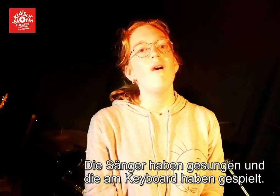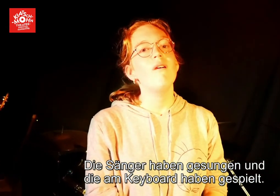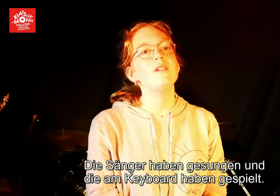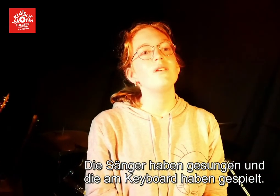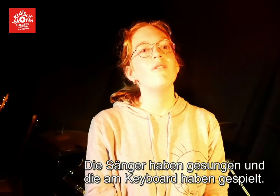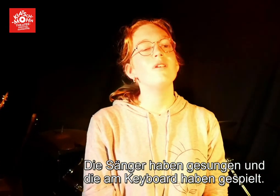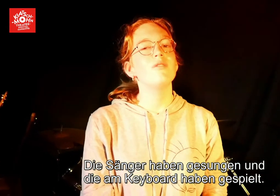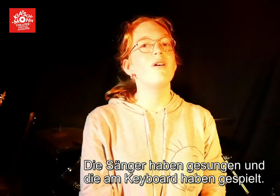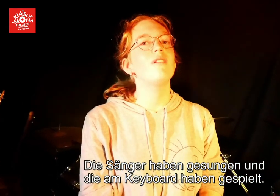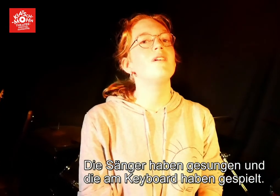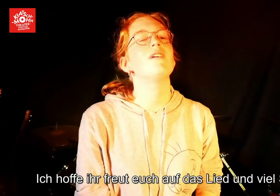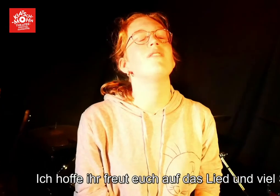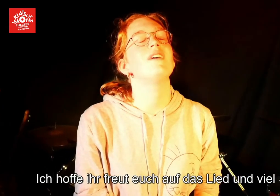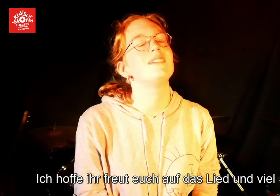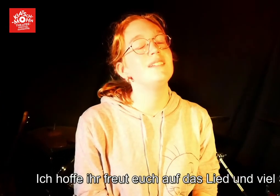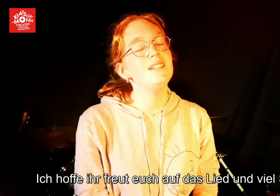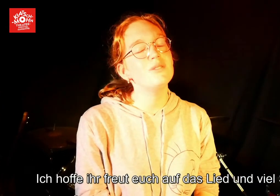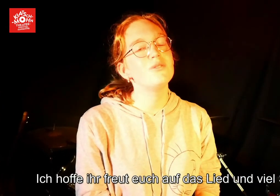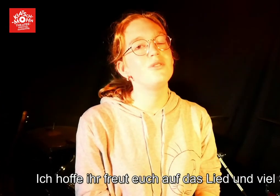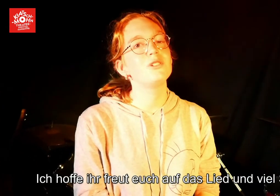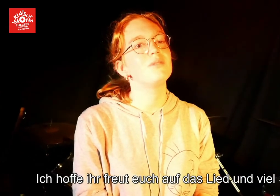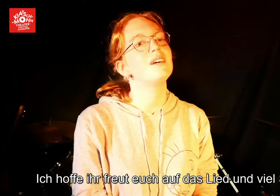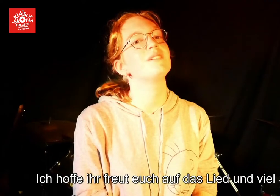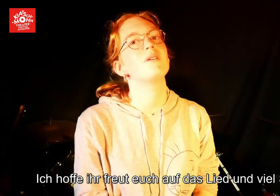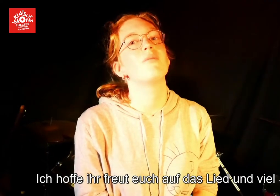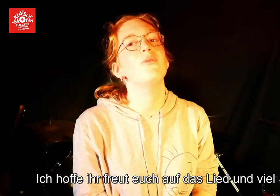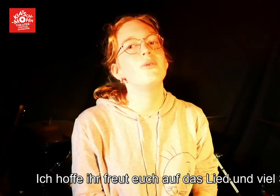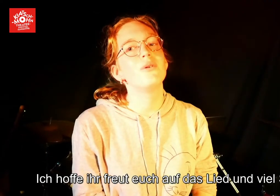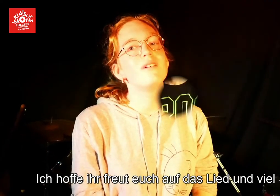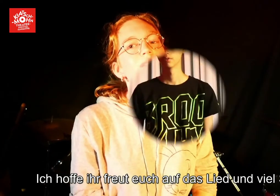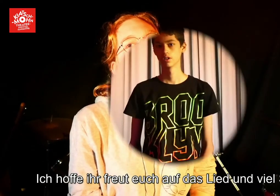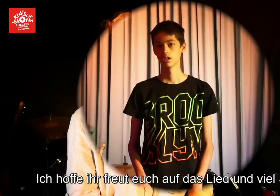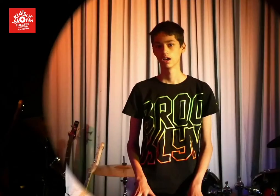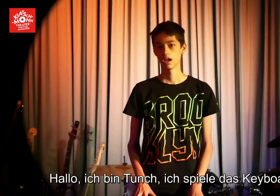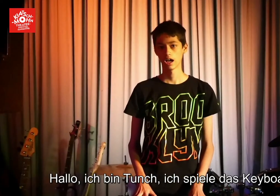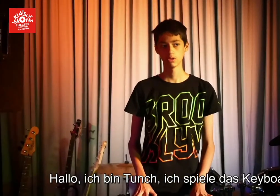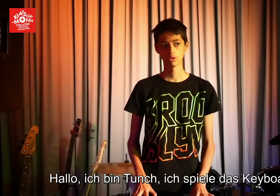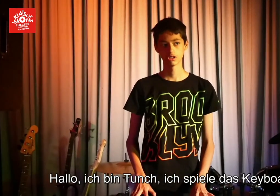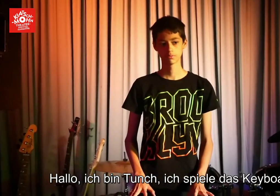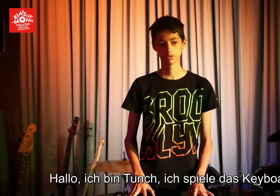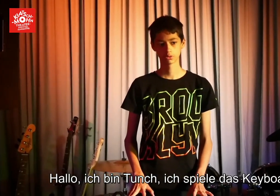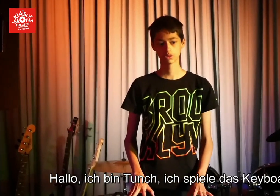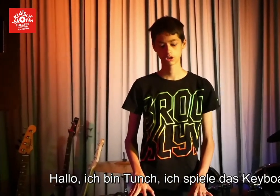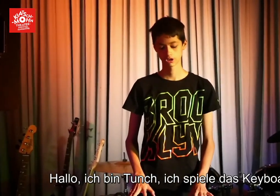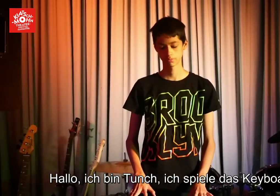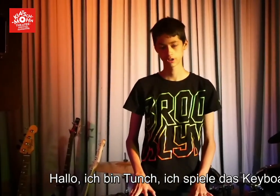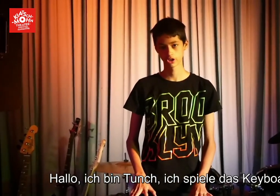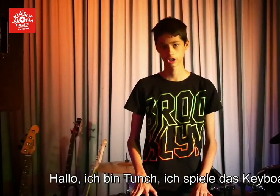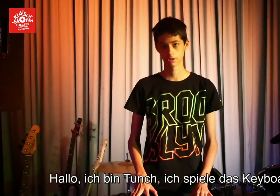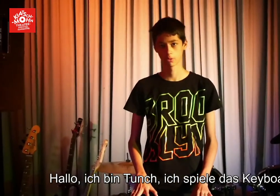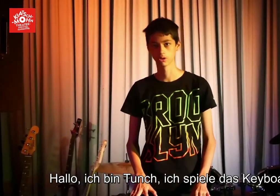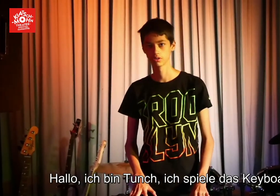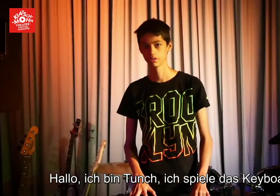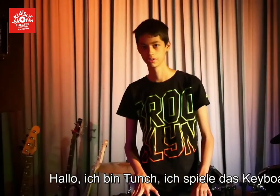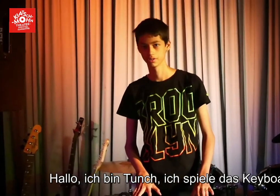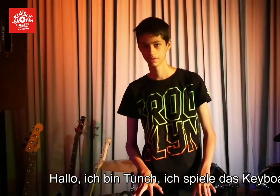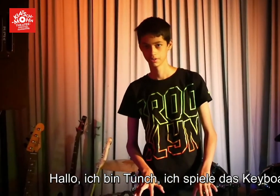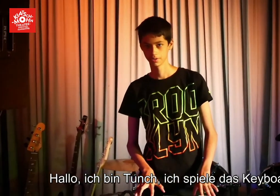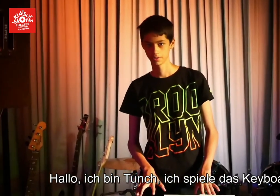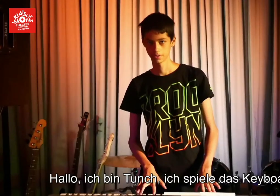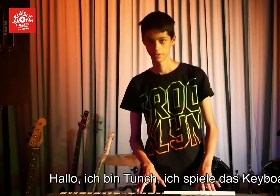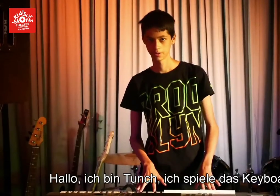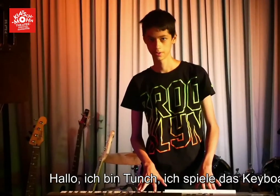gespielt. Und ich hoffe, ihr freut euch auf das Lied und viel Spaß beim Zugucken. Hallo, ich bin Tony, ich bin